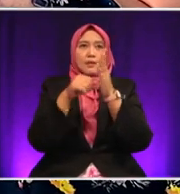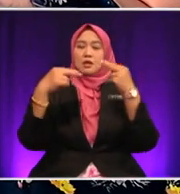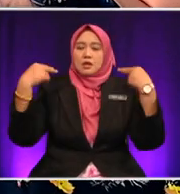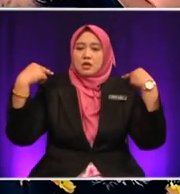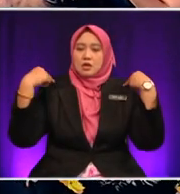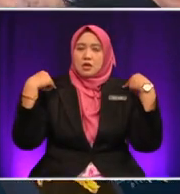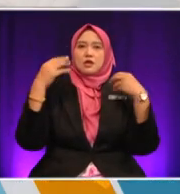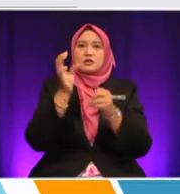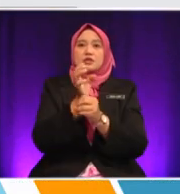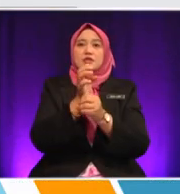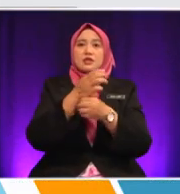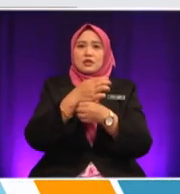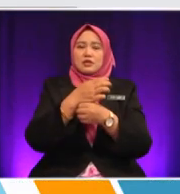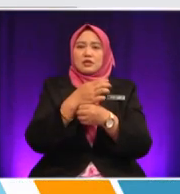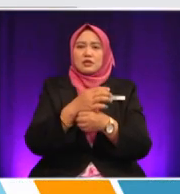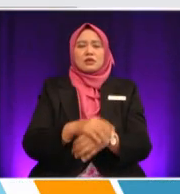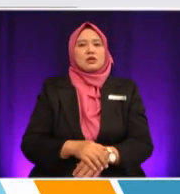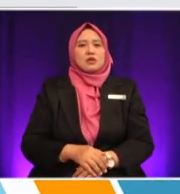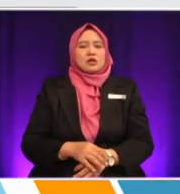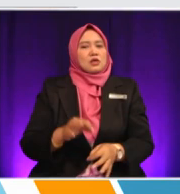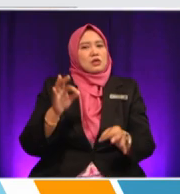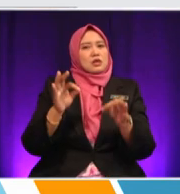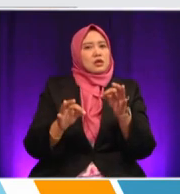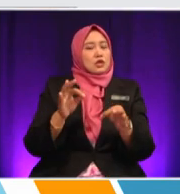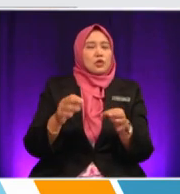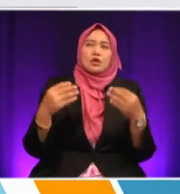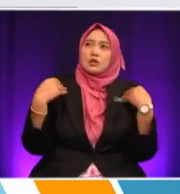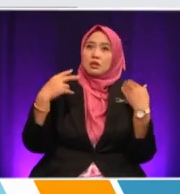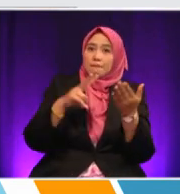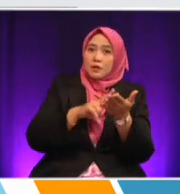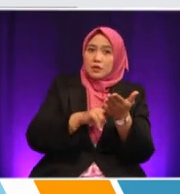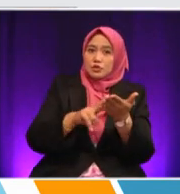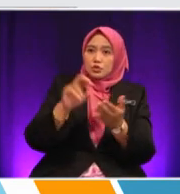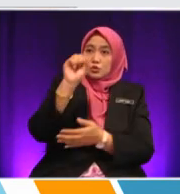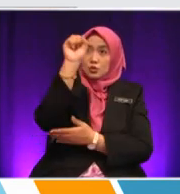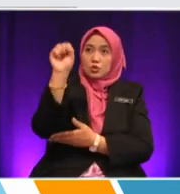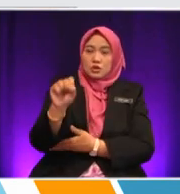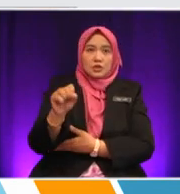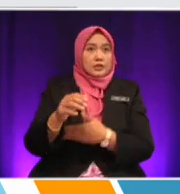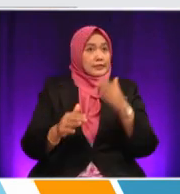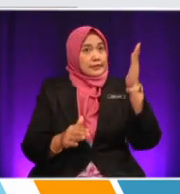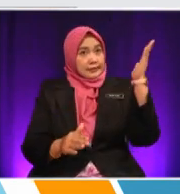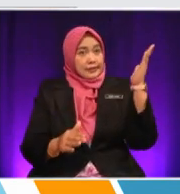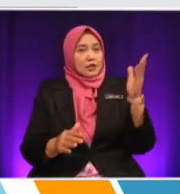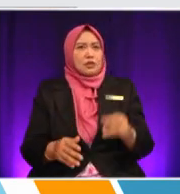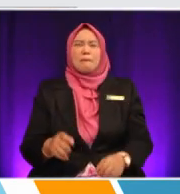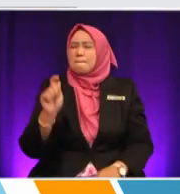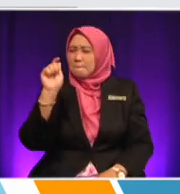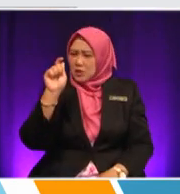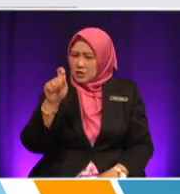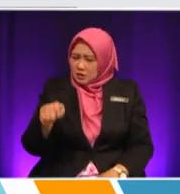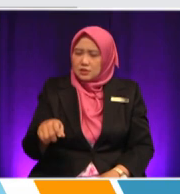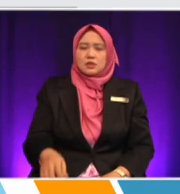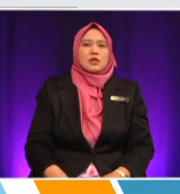tentang akta hak cipta Jadi jika ada baca soal dan seperti ini pastikan baca bahan